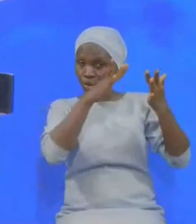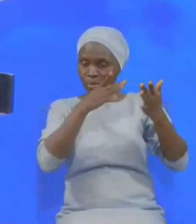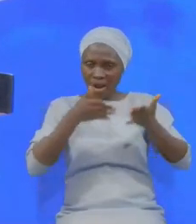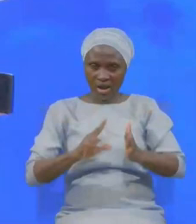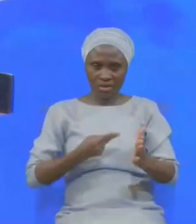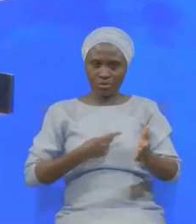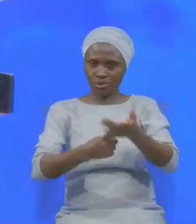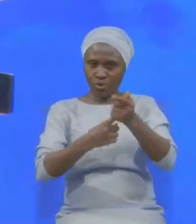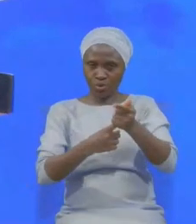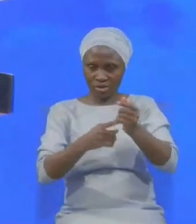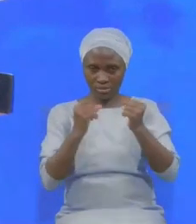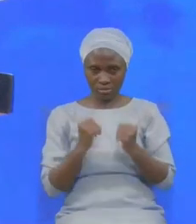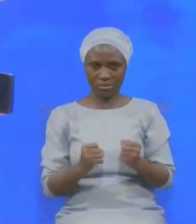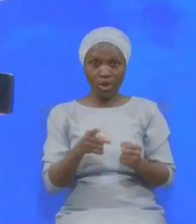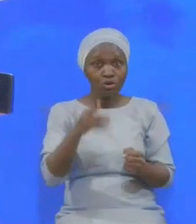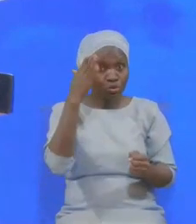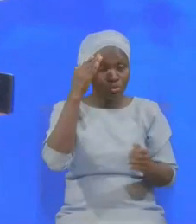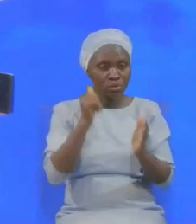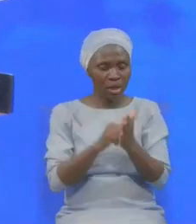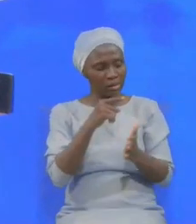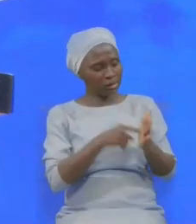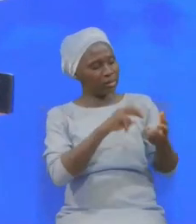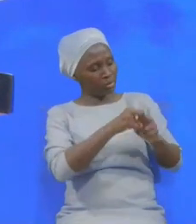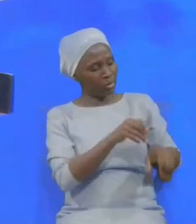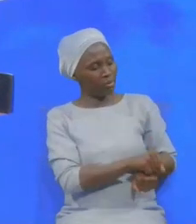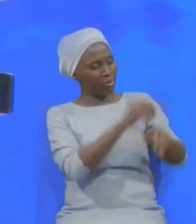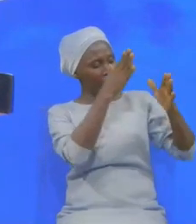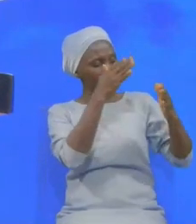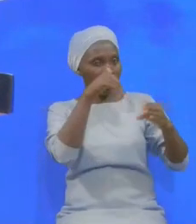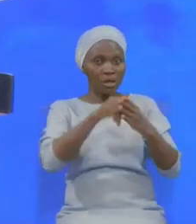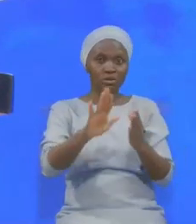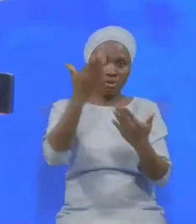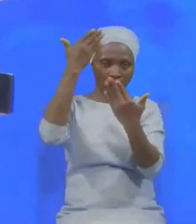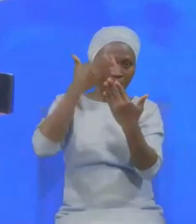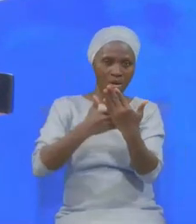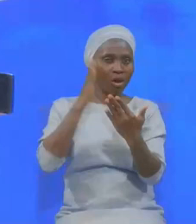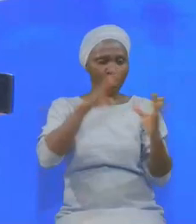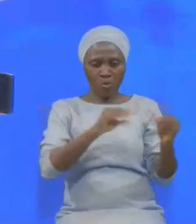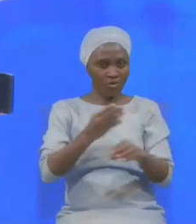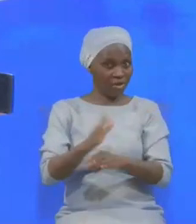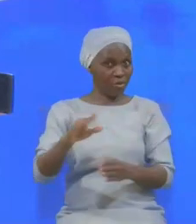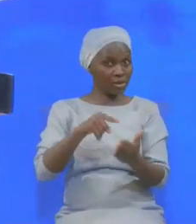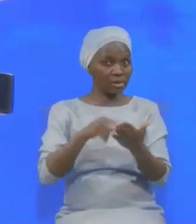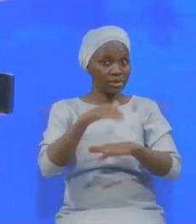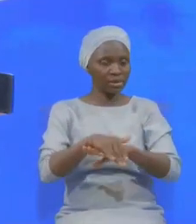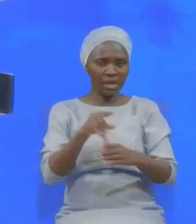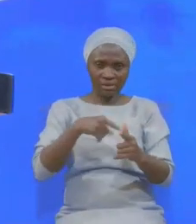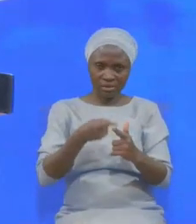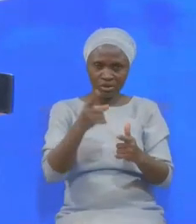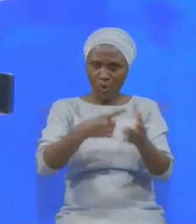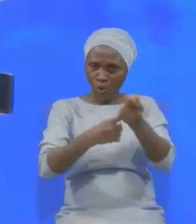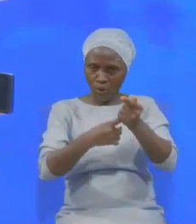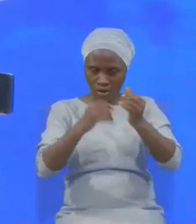Retenons fermement. Vous savez que cette montagne devant vous va se déplacer ce soir. Retenons